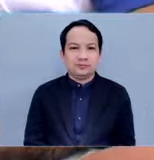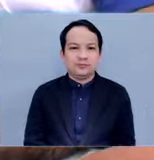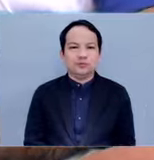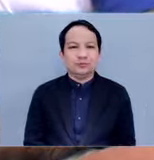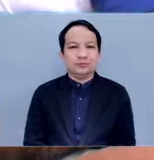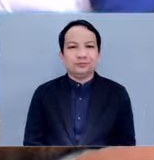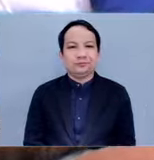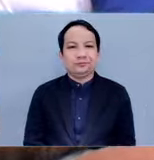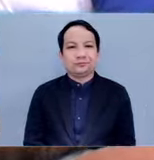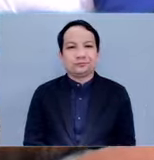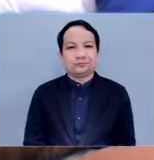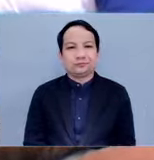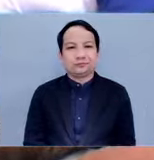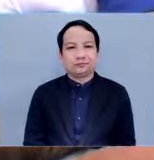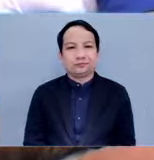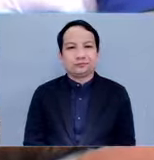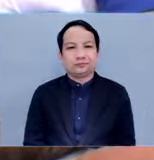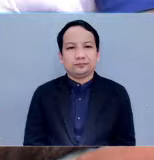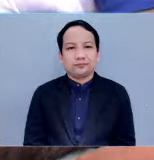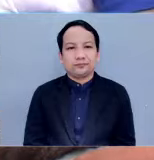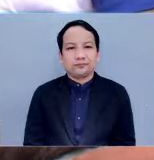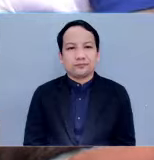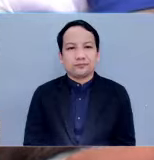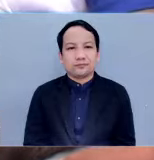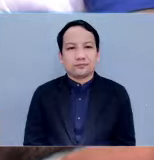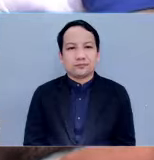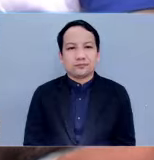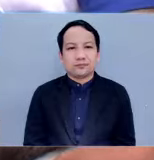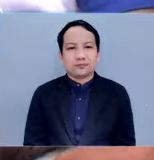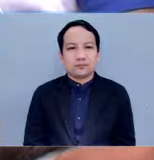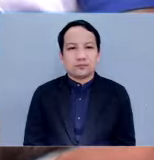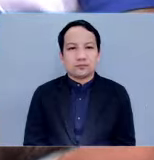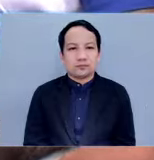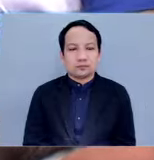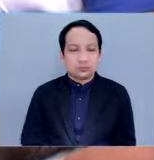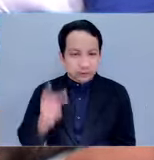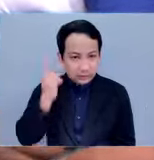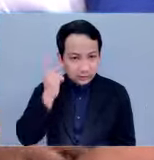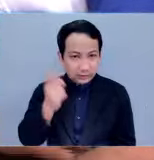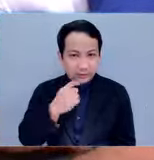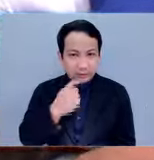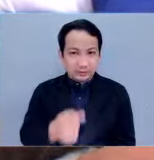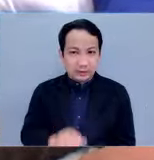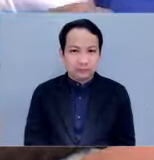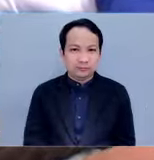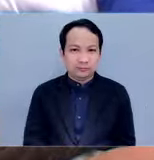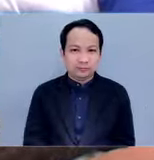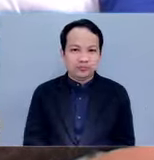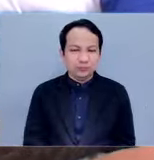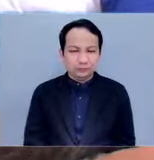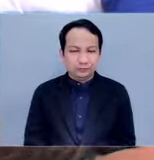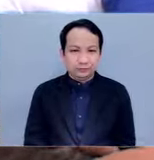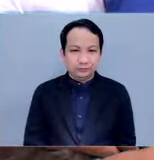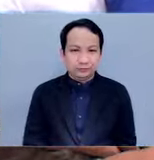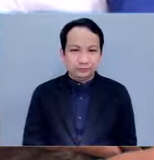And then, pag naririnig ko, naririnig niyo ba yung parang nagpa-purse? Oh, talaga din siya.